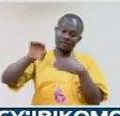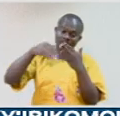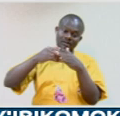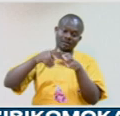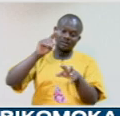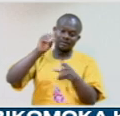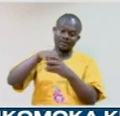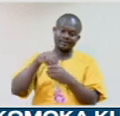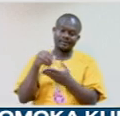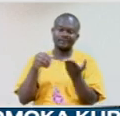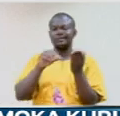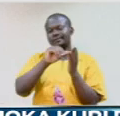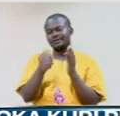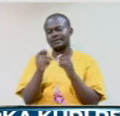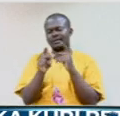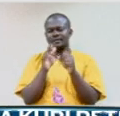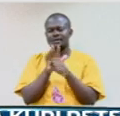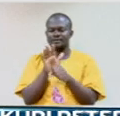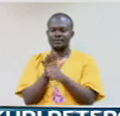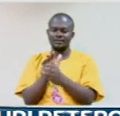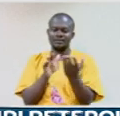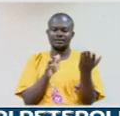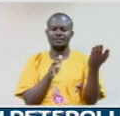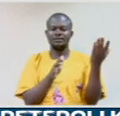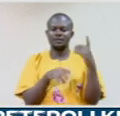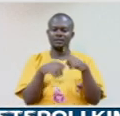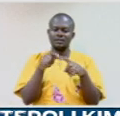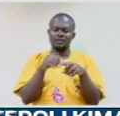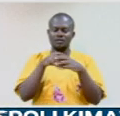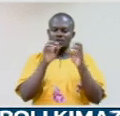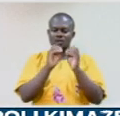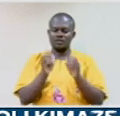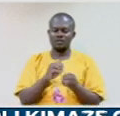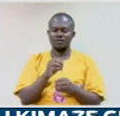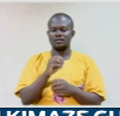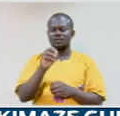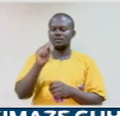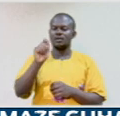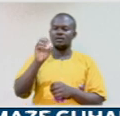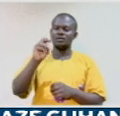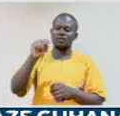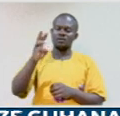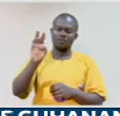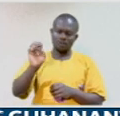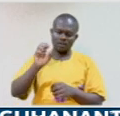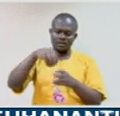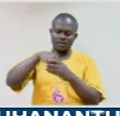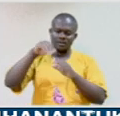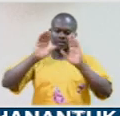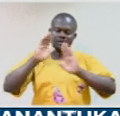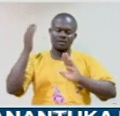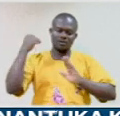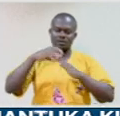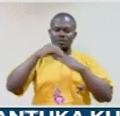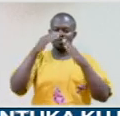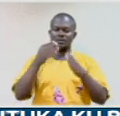bahicuwemo, abandi batagira umubare benshi bicirwa ku biro bya commune Ntongwe bigizwemo uruhare n'uwari